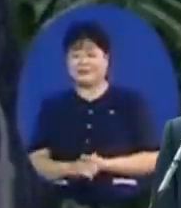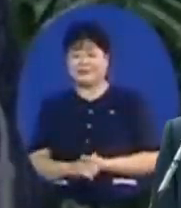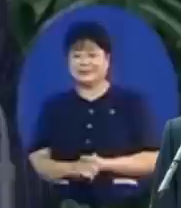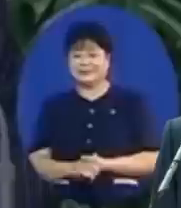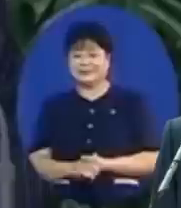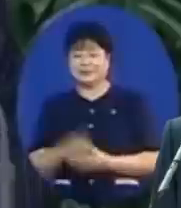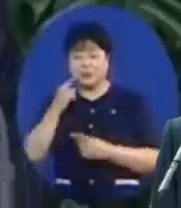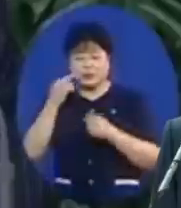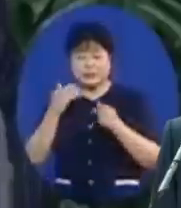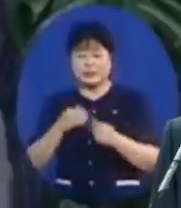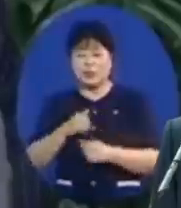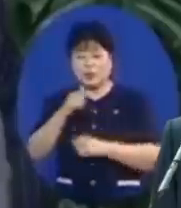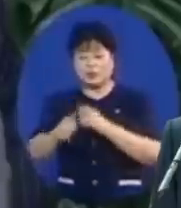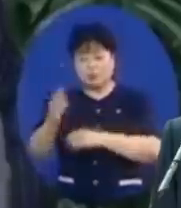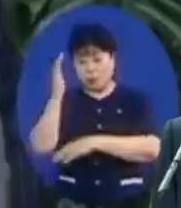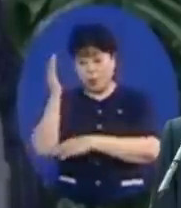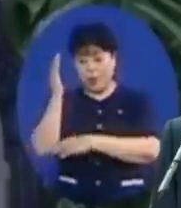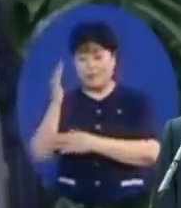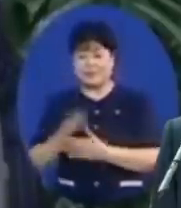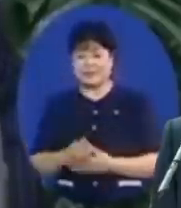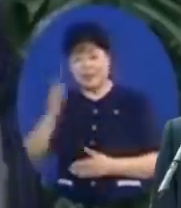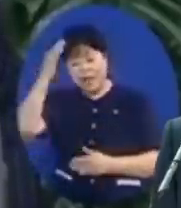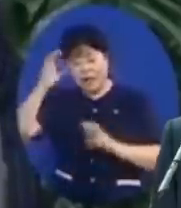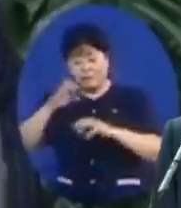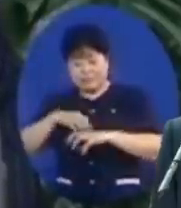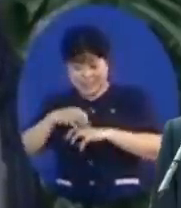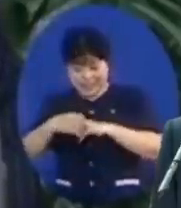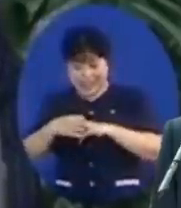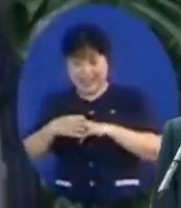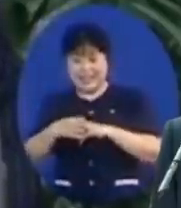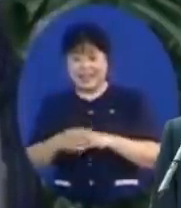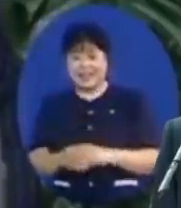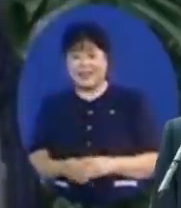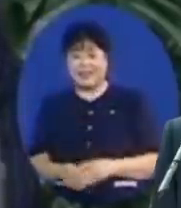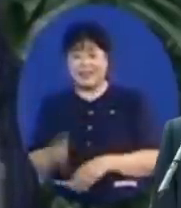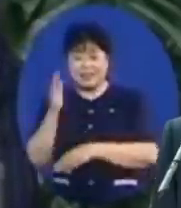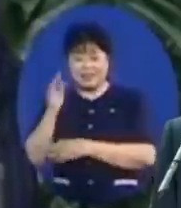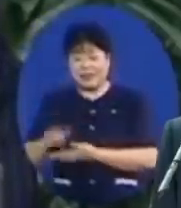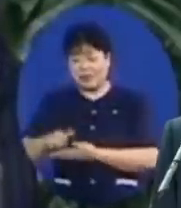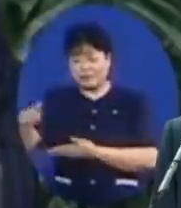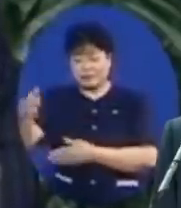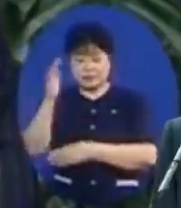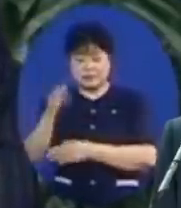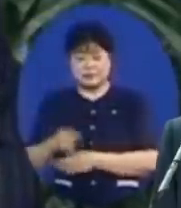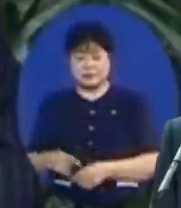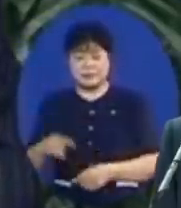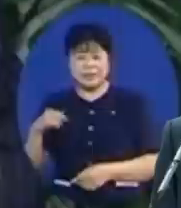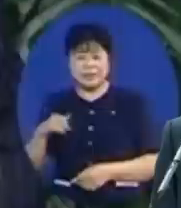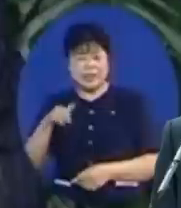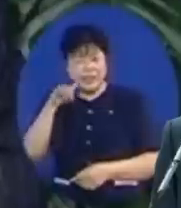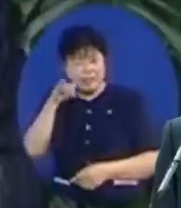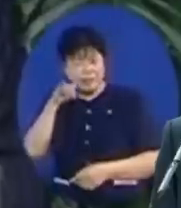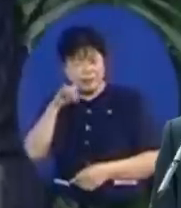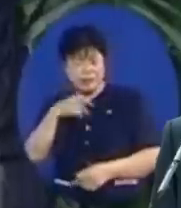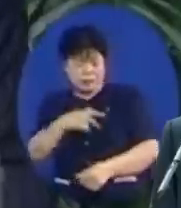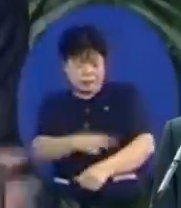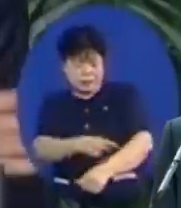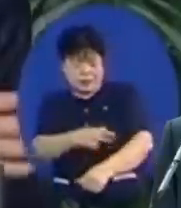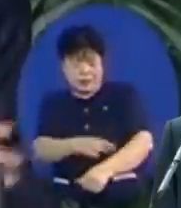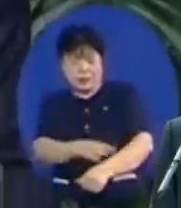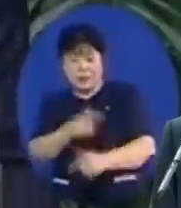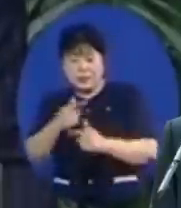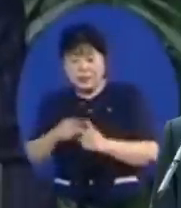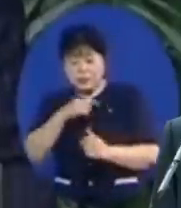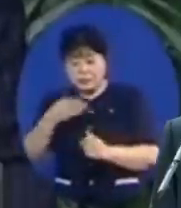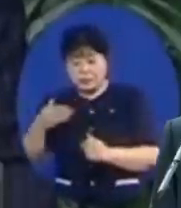저는 50년 목회하면서 한국과 세계 여러 나라에서 아편 중독자가 예수의 보혈로 씻은